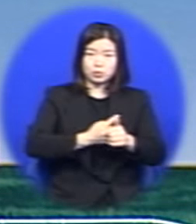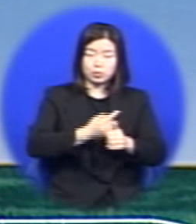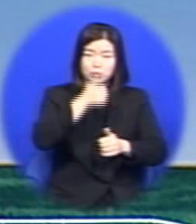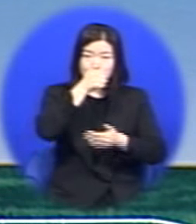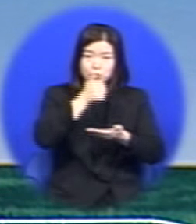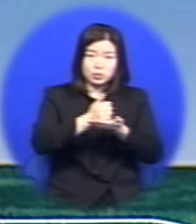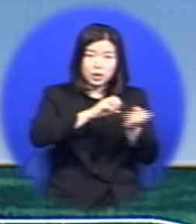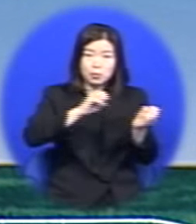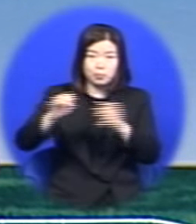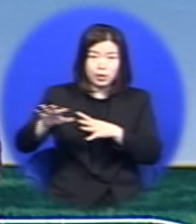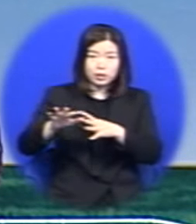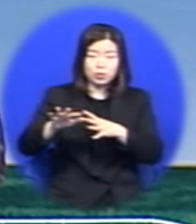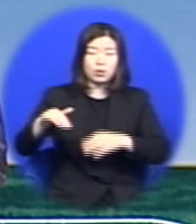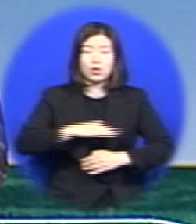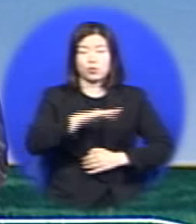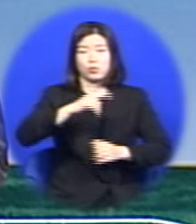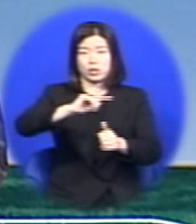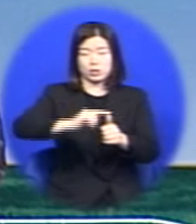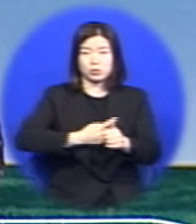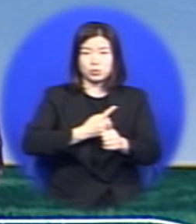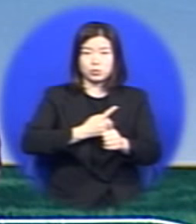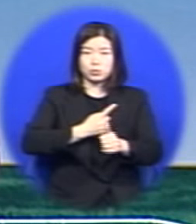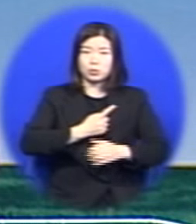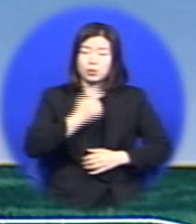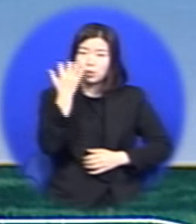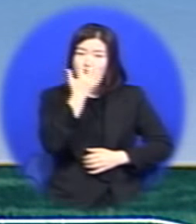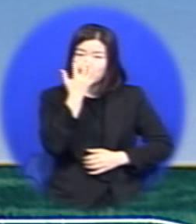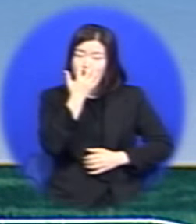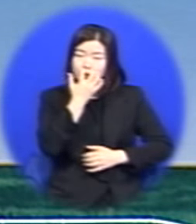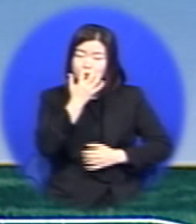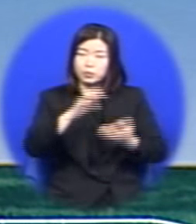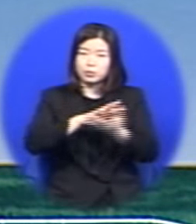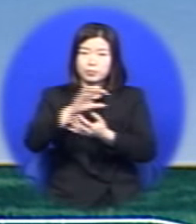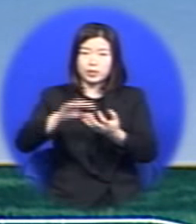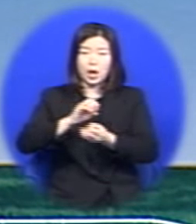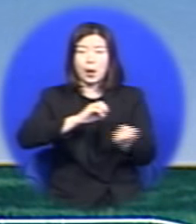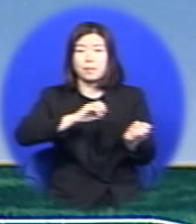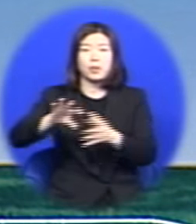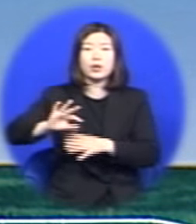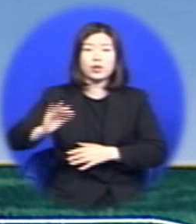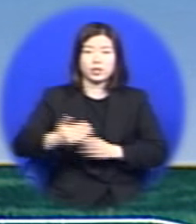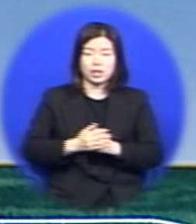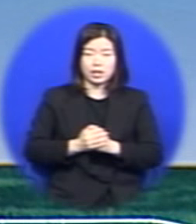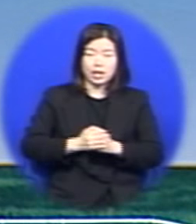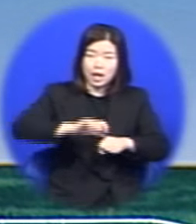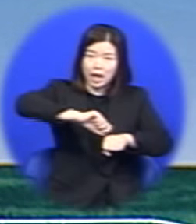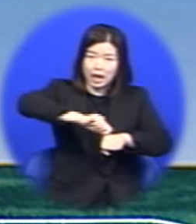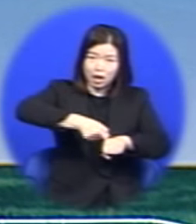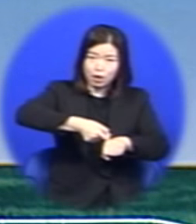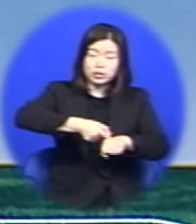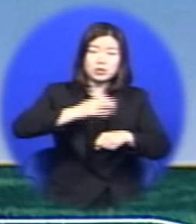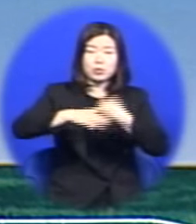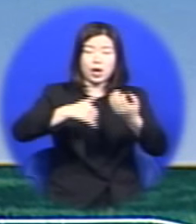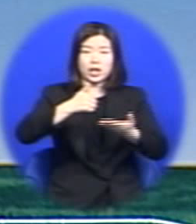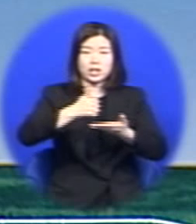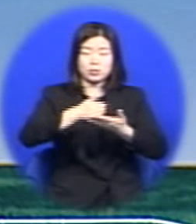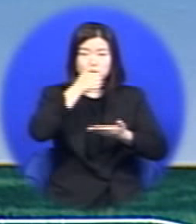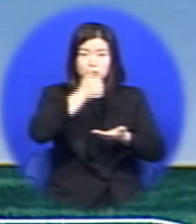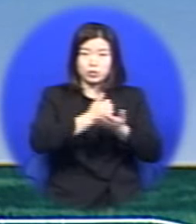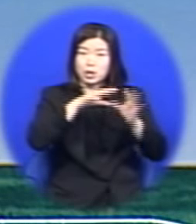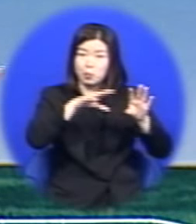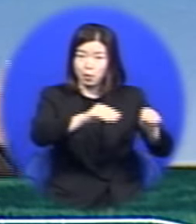우리 스스로 음란에서 벗어나야 합니다. 하나님이 강제적으로 우리에게 죄를 그치게 하는